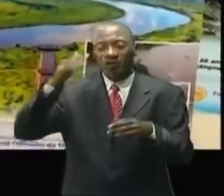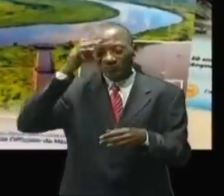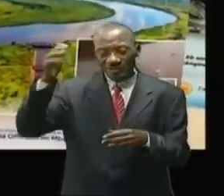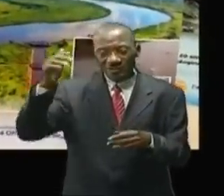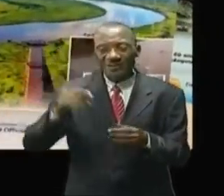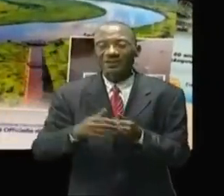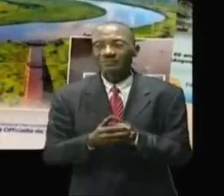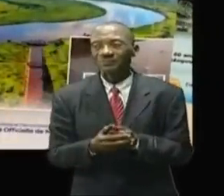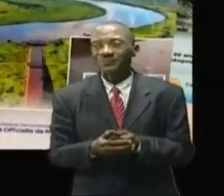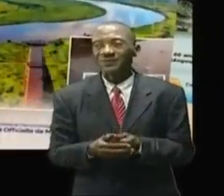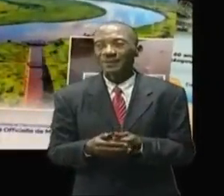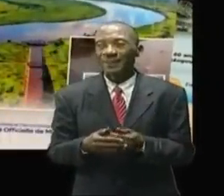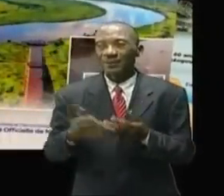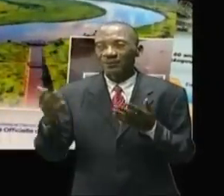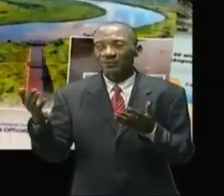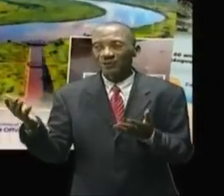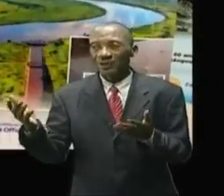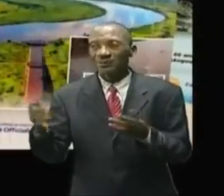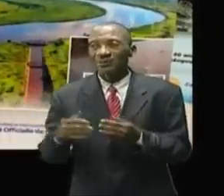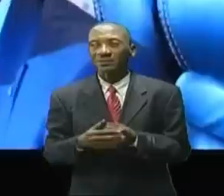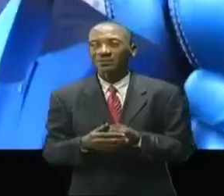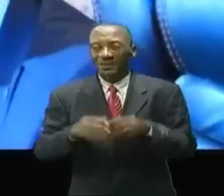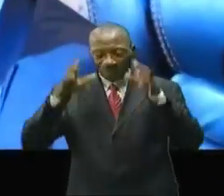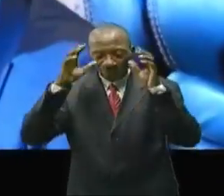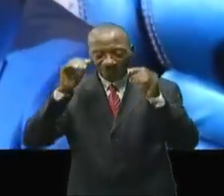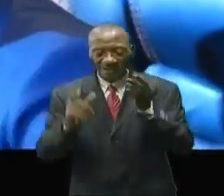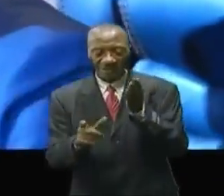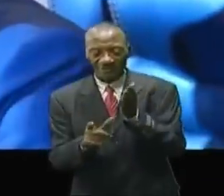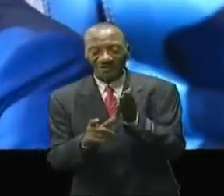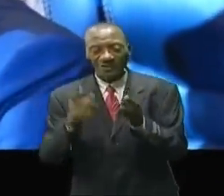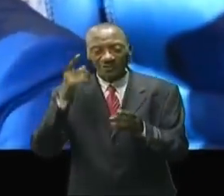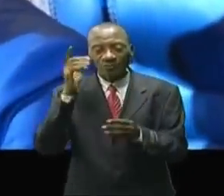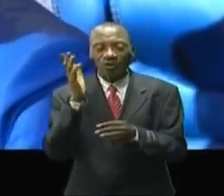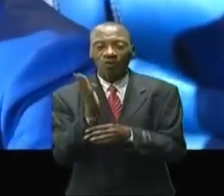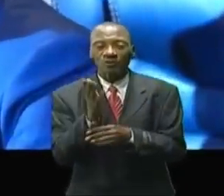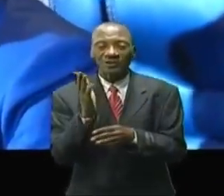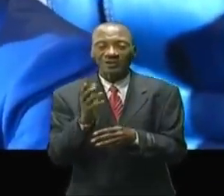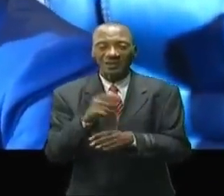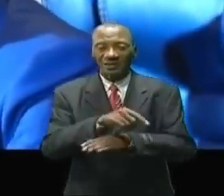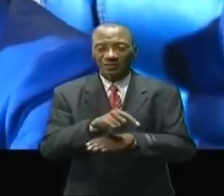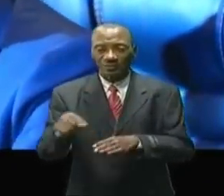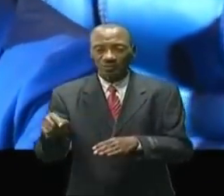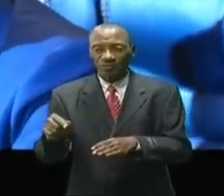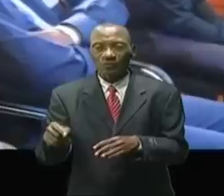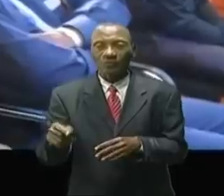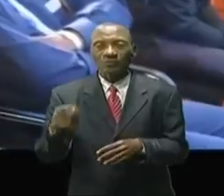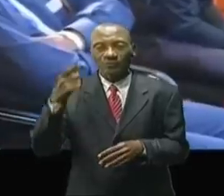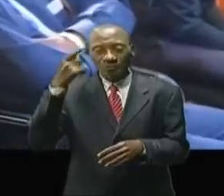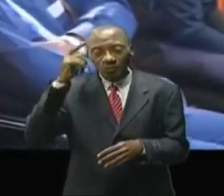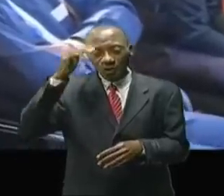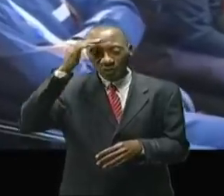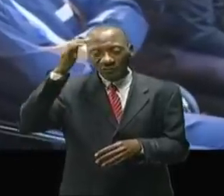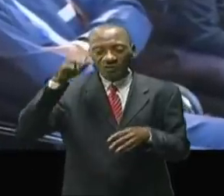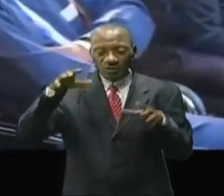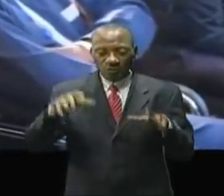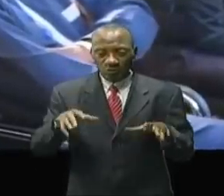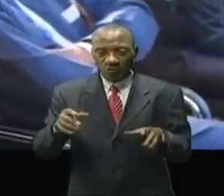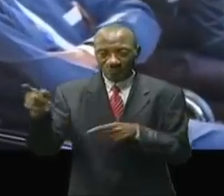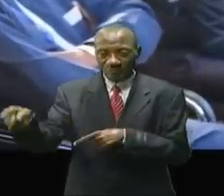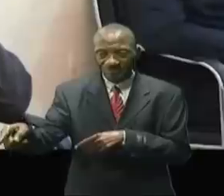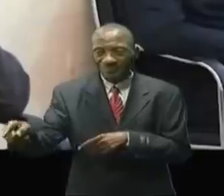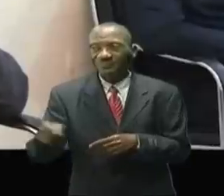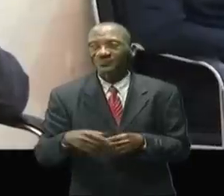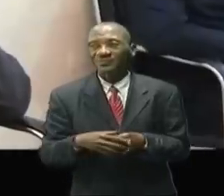Le Bilan J a été baptisée par le président intérimaire du conseil d'administration des universités du Congo. C'était en présence des